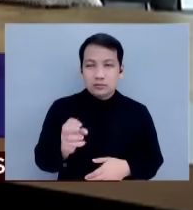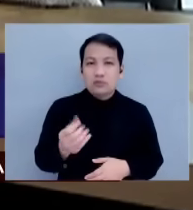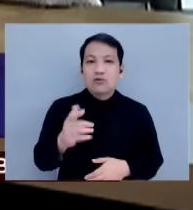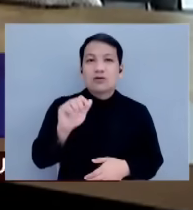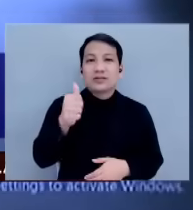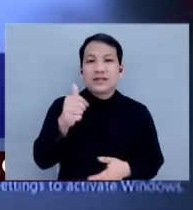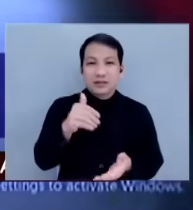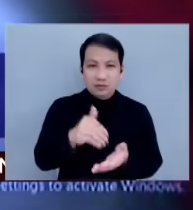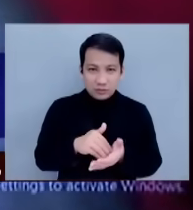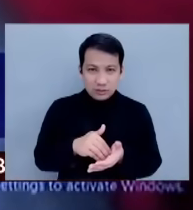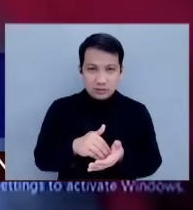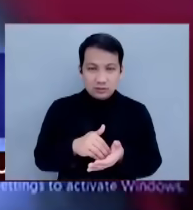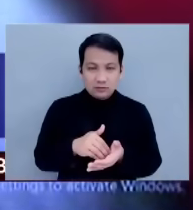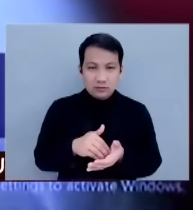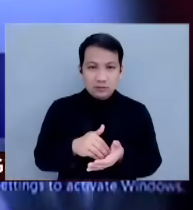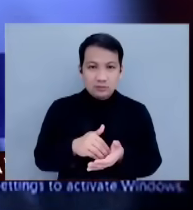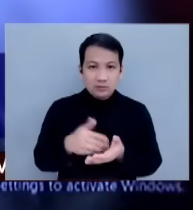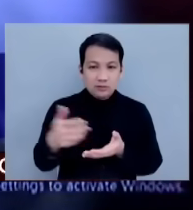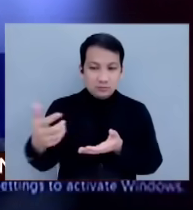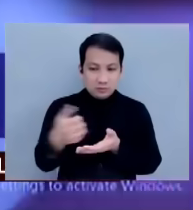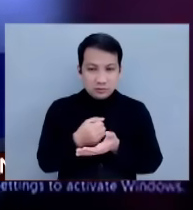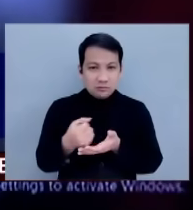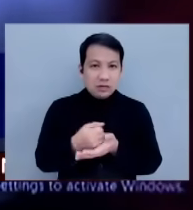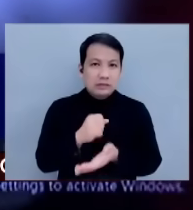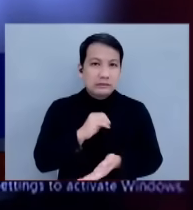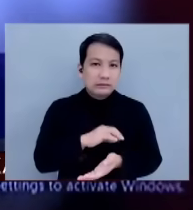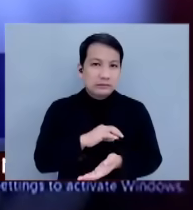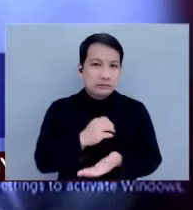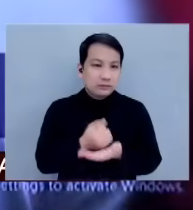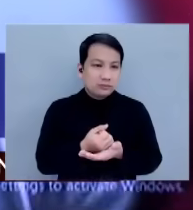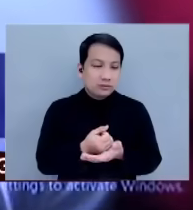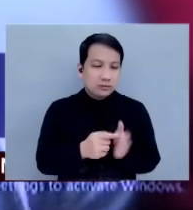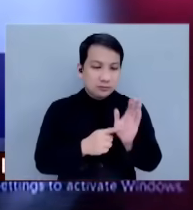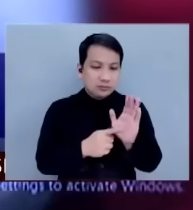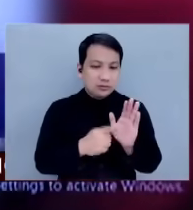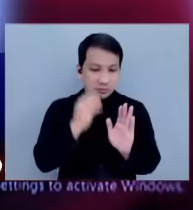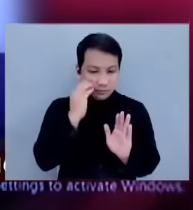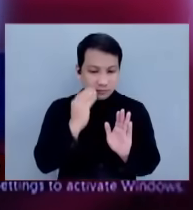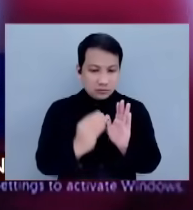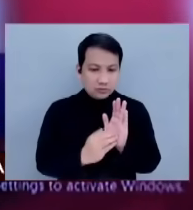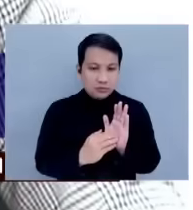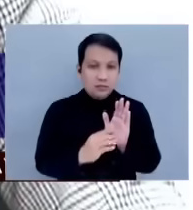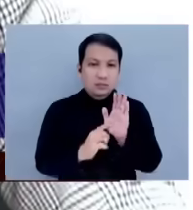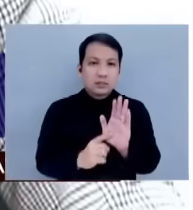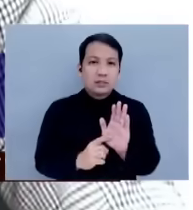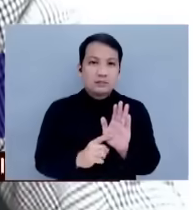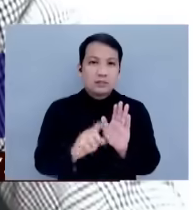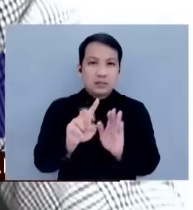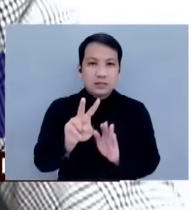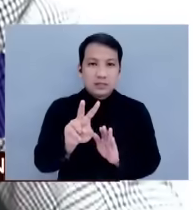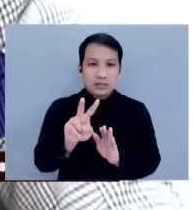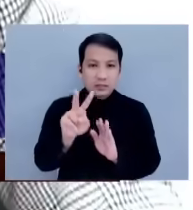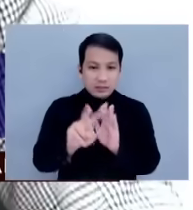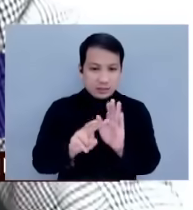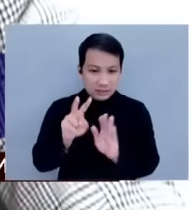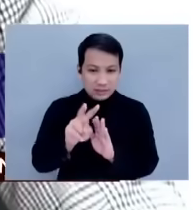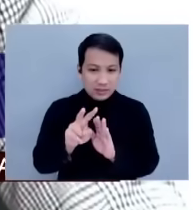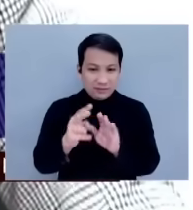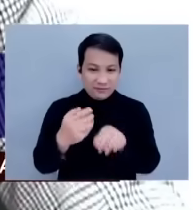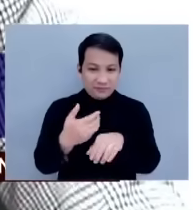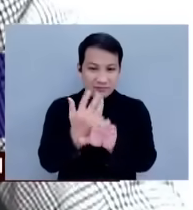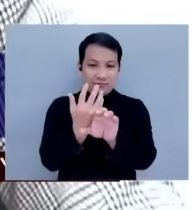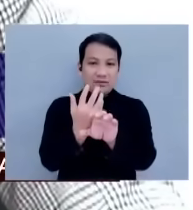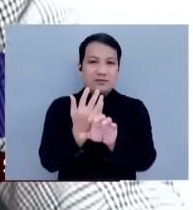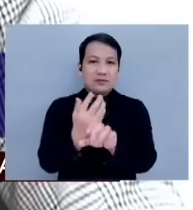piso ang tinatayang nakukubra ng mga suspect sa bawat larawan at live show. Instead na sila ang magprotekta sa